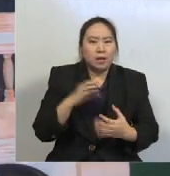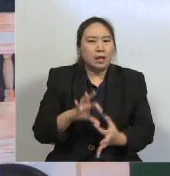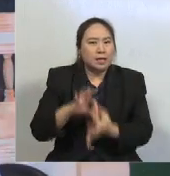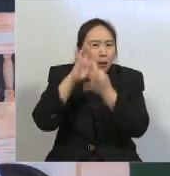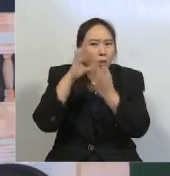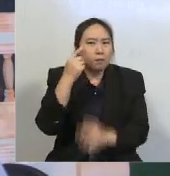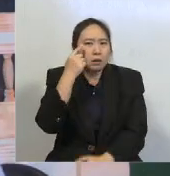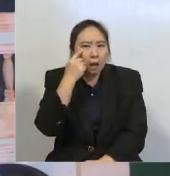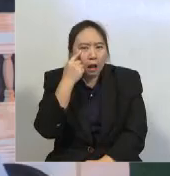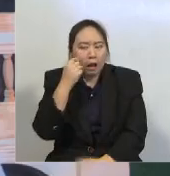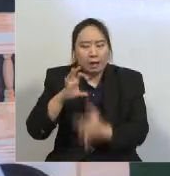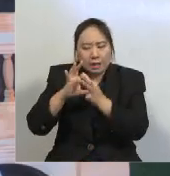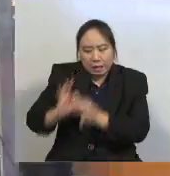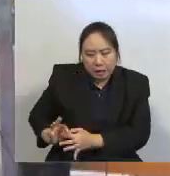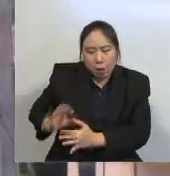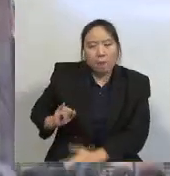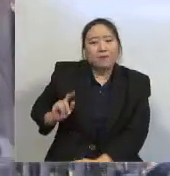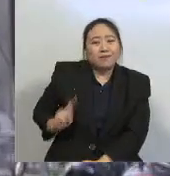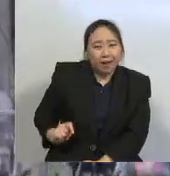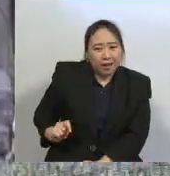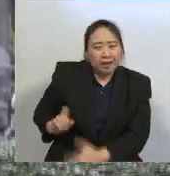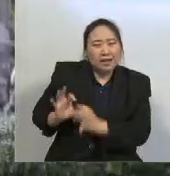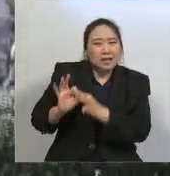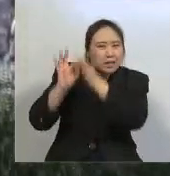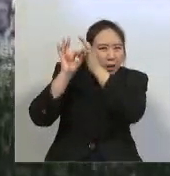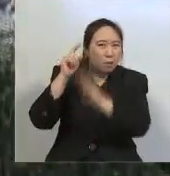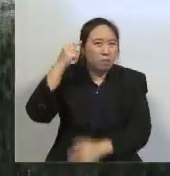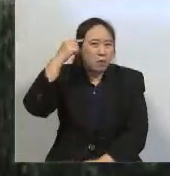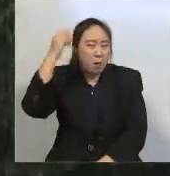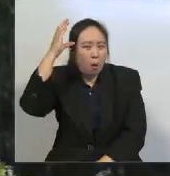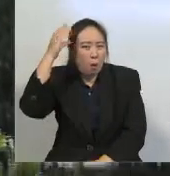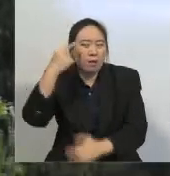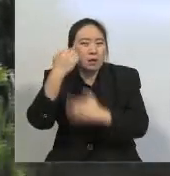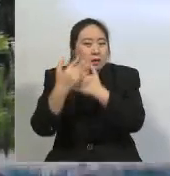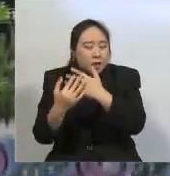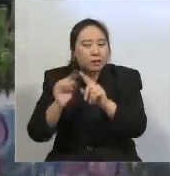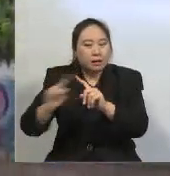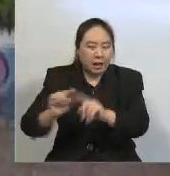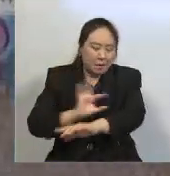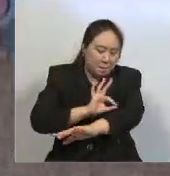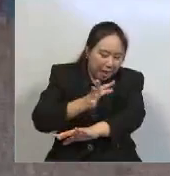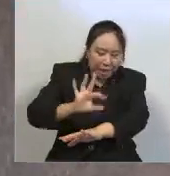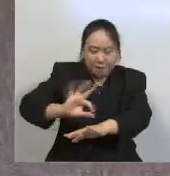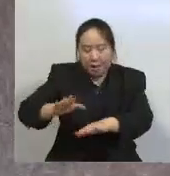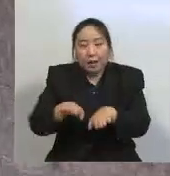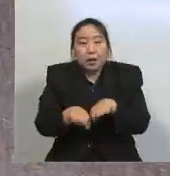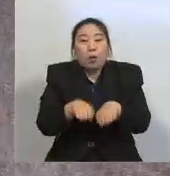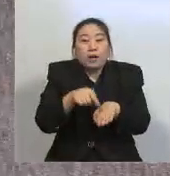ของโรคไตนะครับพบบ่อยนะฮะเรื่องของหลอดเลือดสมองแผลเรื้อรังอะไรต่างๆตามร่างกายตามเท้าเนี่ยนะฮ